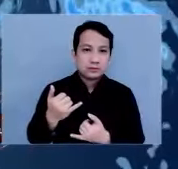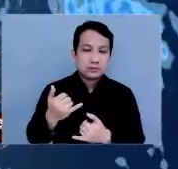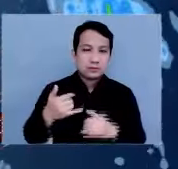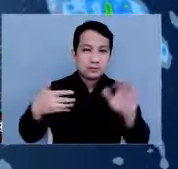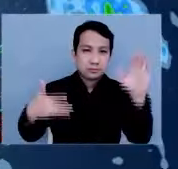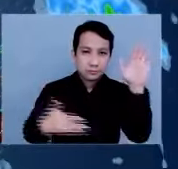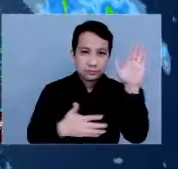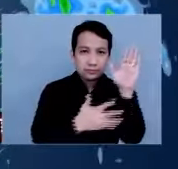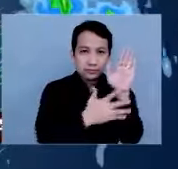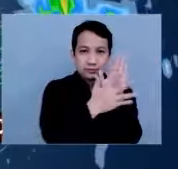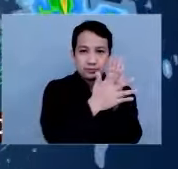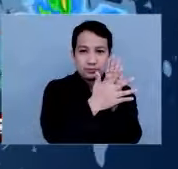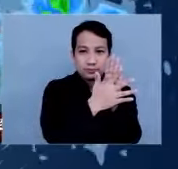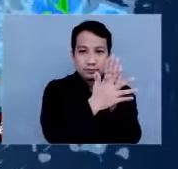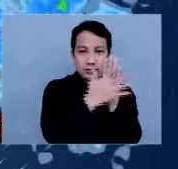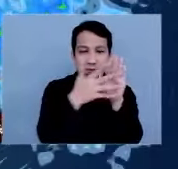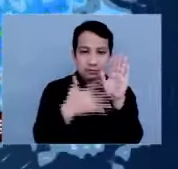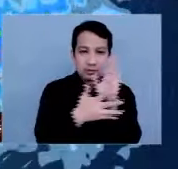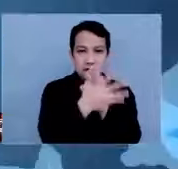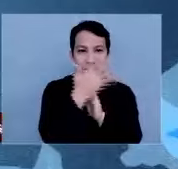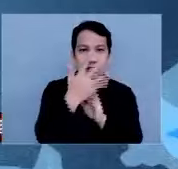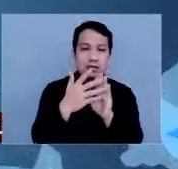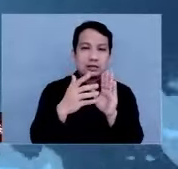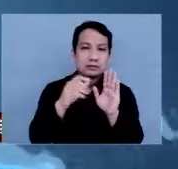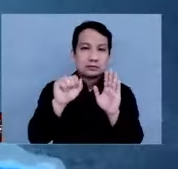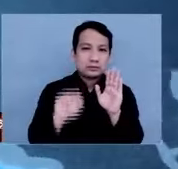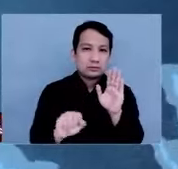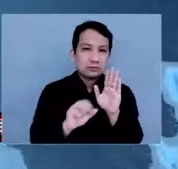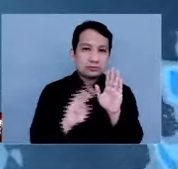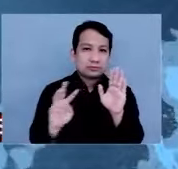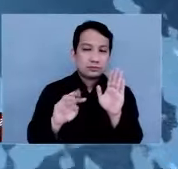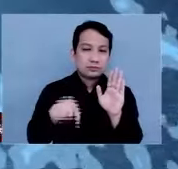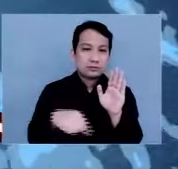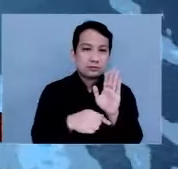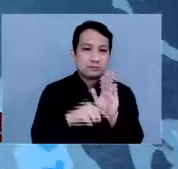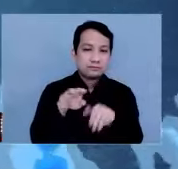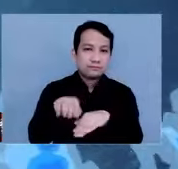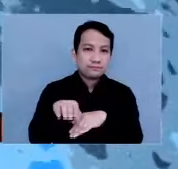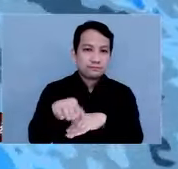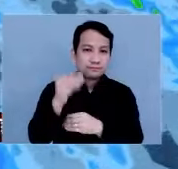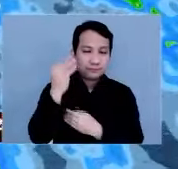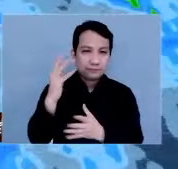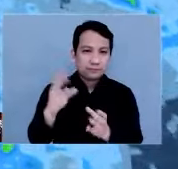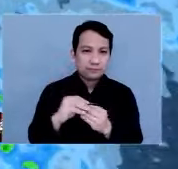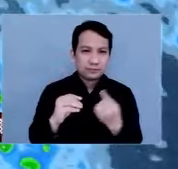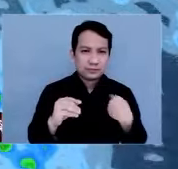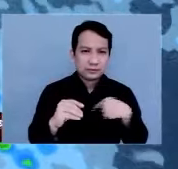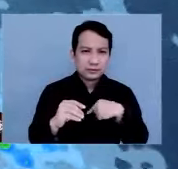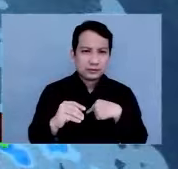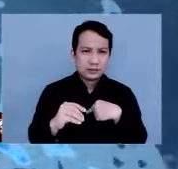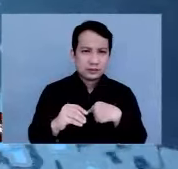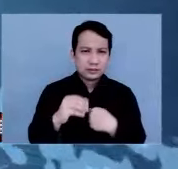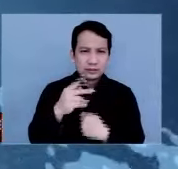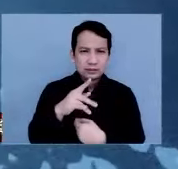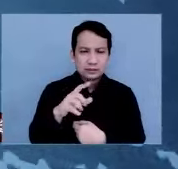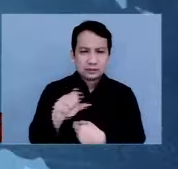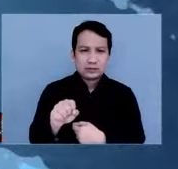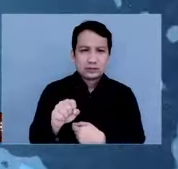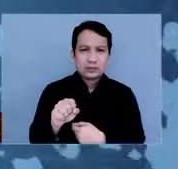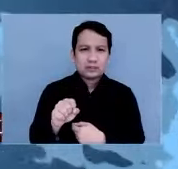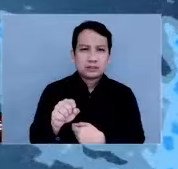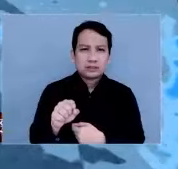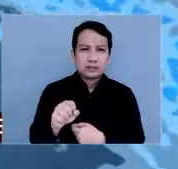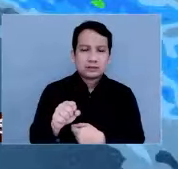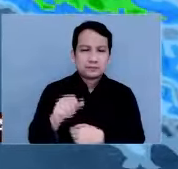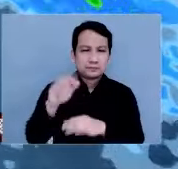nagpapaulan sa malaking bahagi ng bansa. Sa hapon, posibleng umulan sa Palawan at Cabecean. Mahihinang